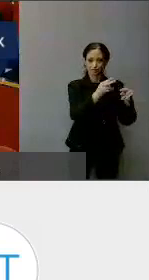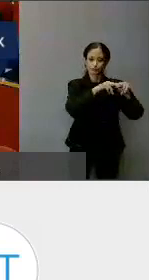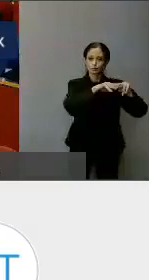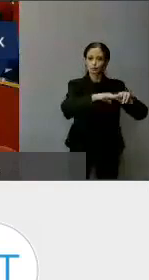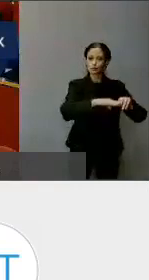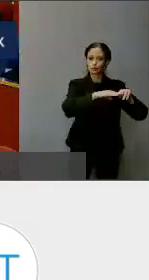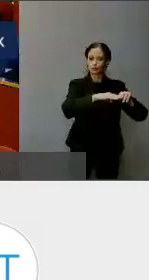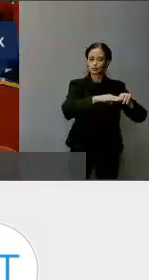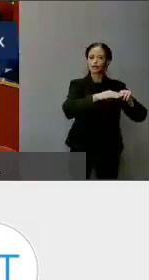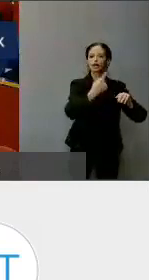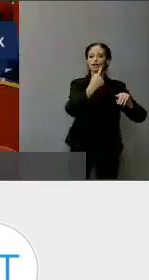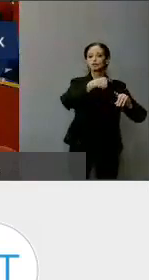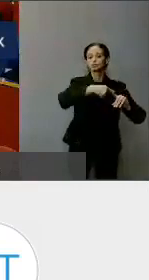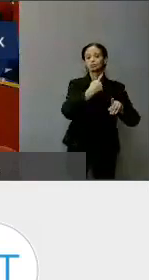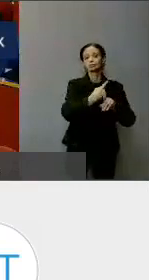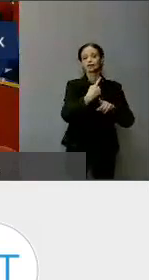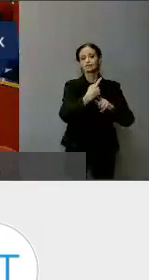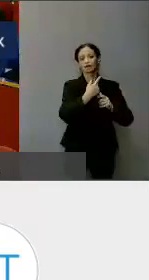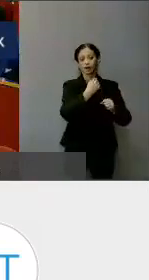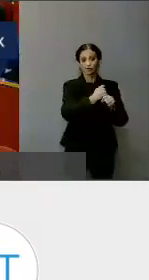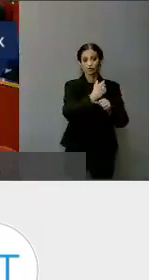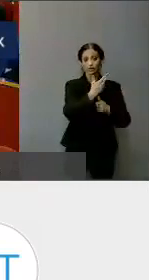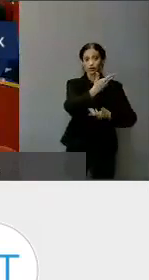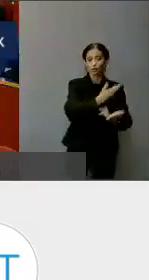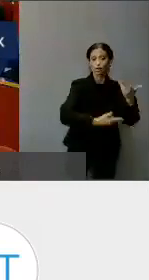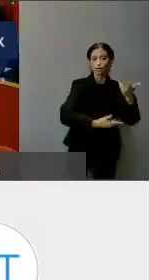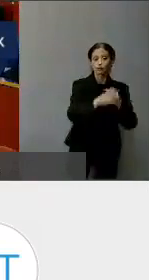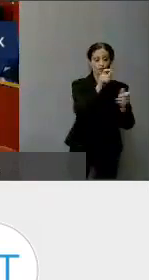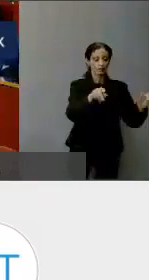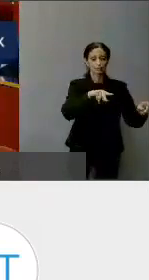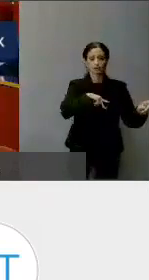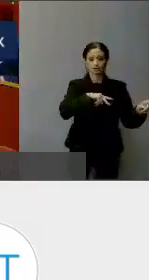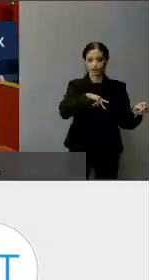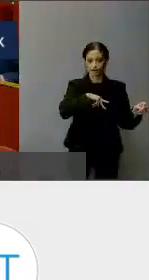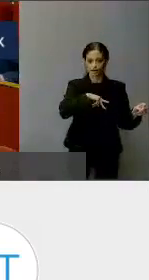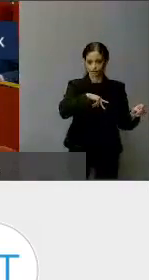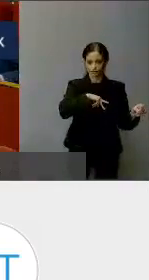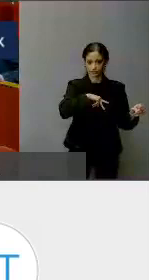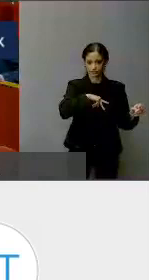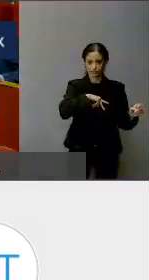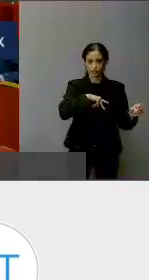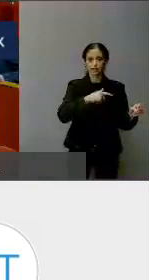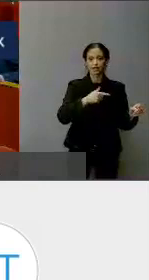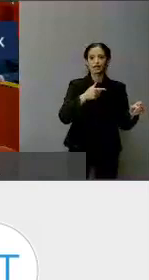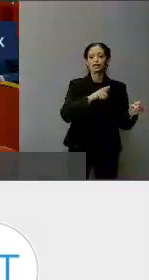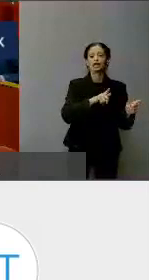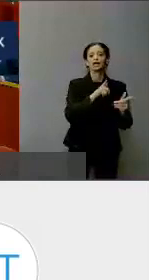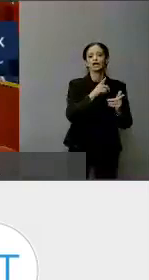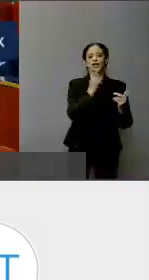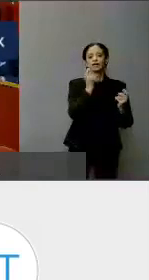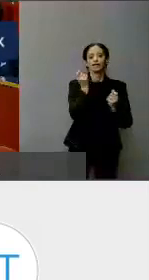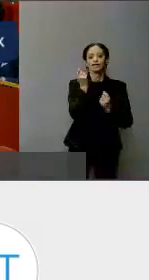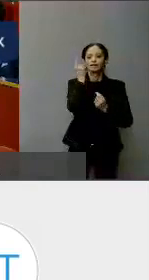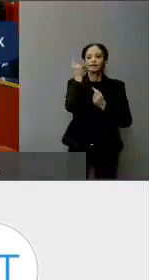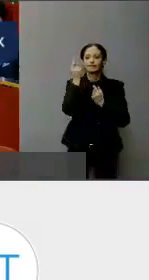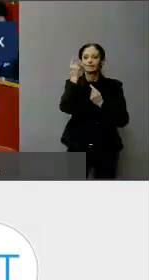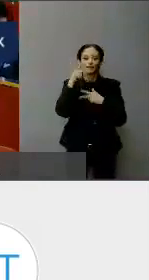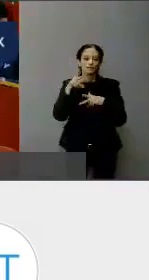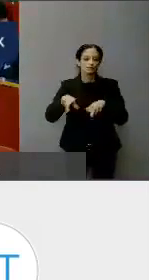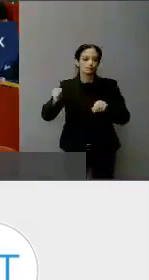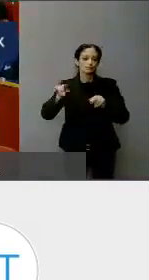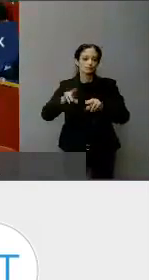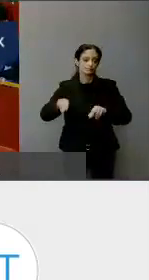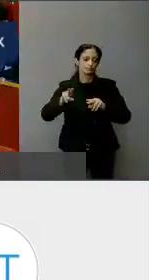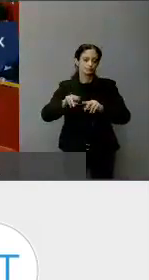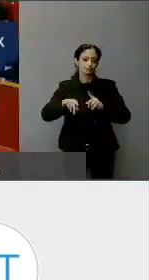quando di lavorare di collaborare con tutti quei privati le solite idee quelle sempre di costruire delle